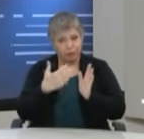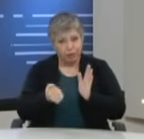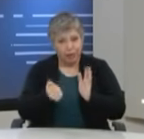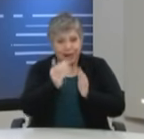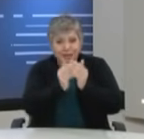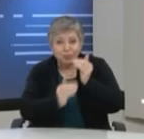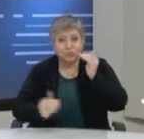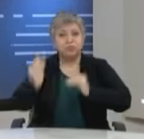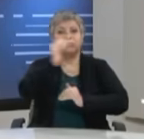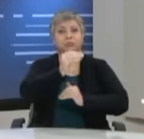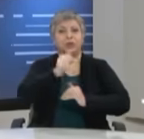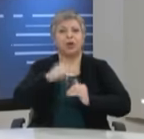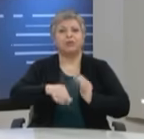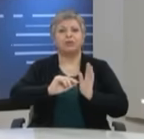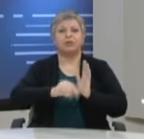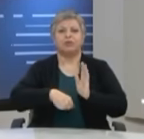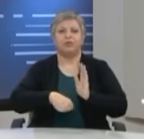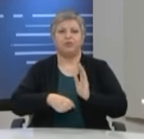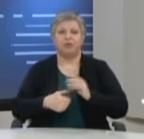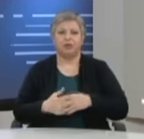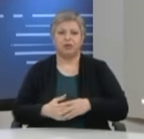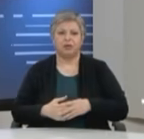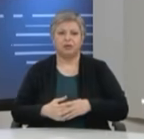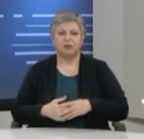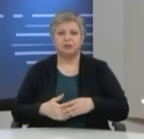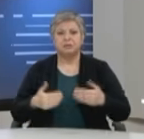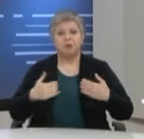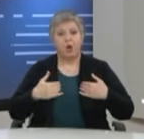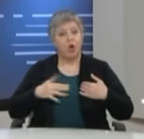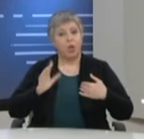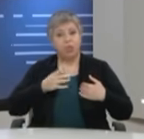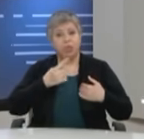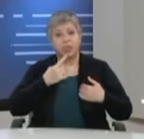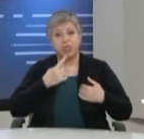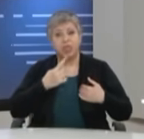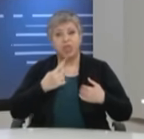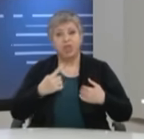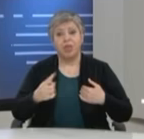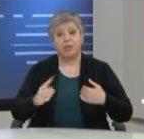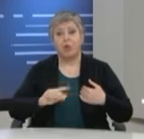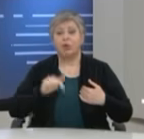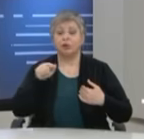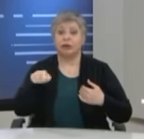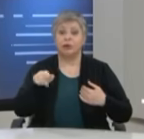μελλοντικό. Δεν θα πω εδώ, ούτε εκτελείται συμβόλαιο, ούτε θα μιλήσω για